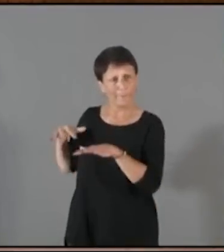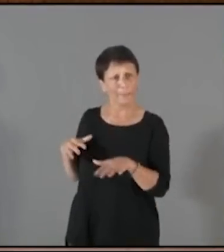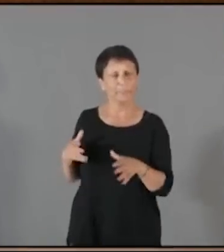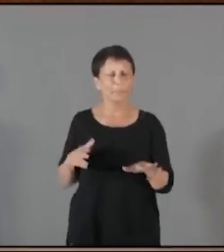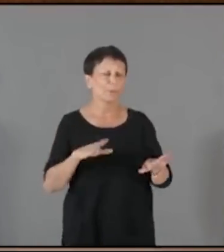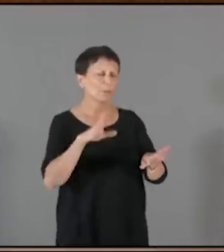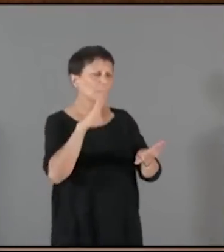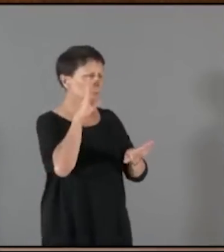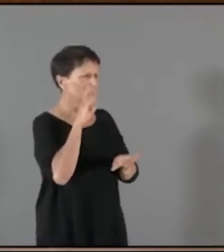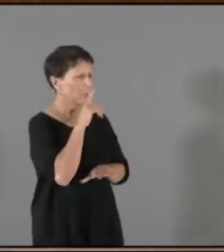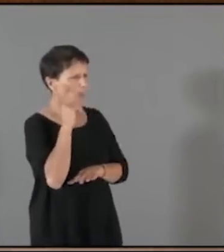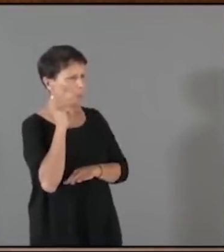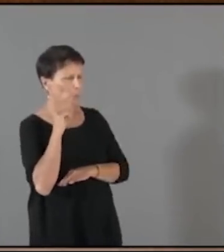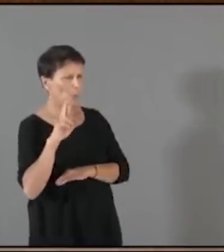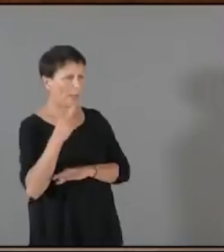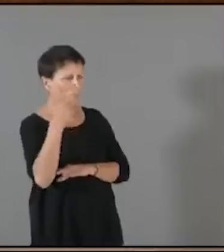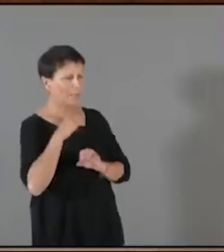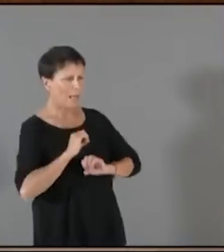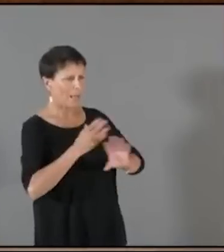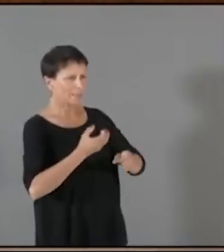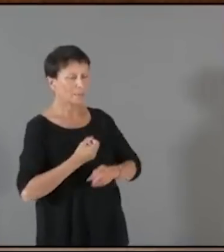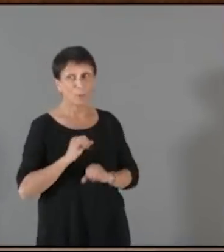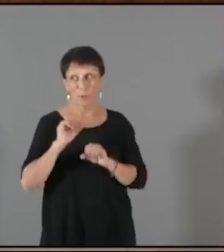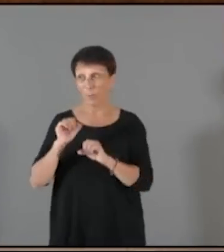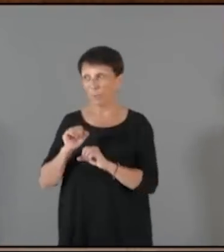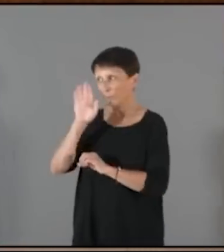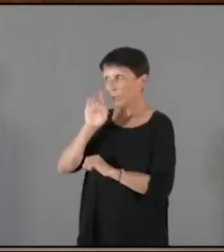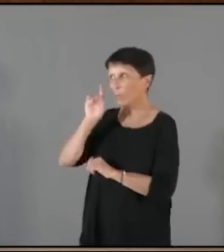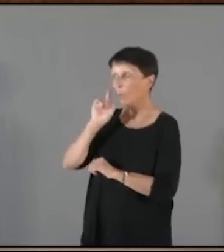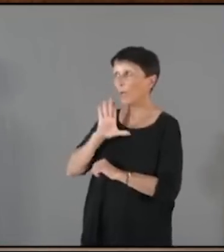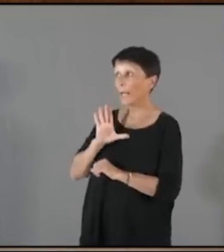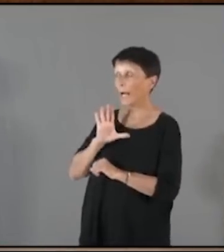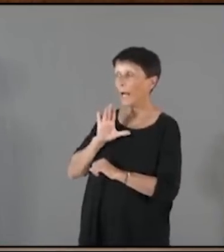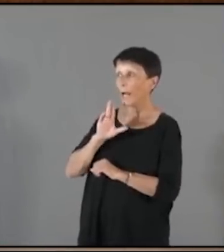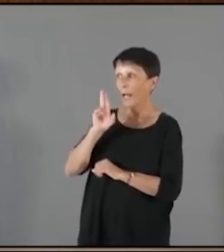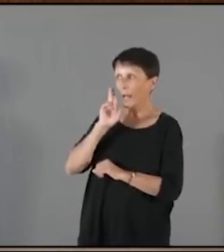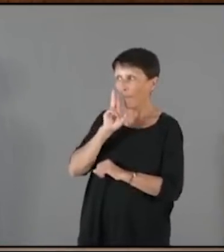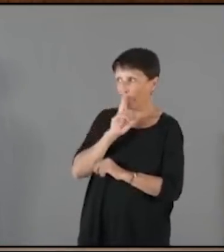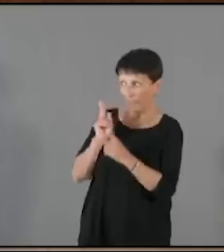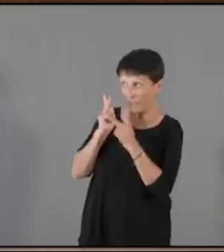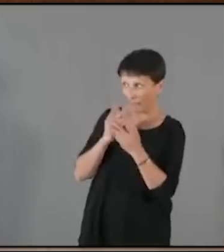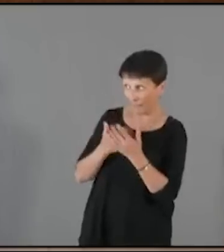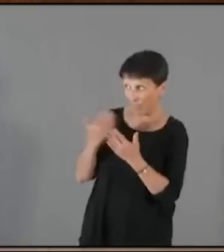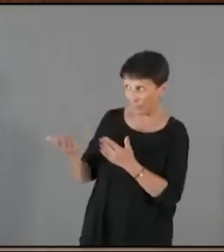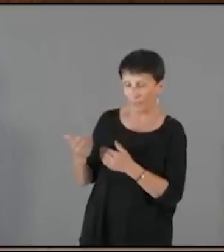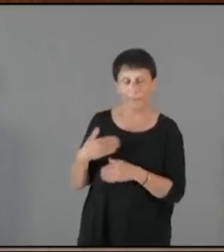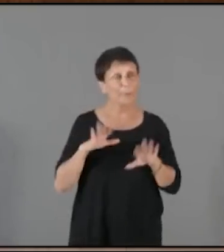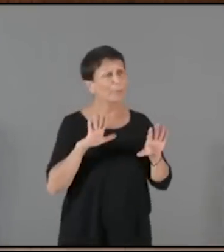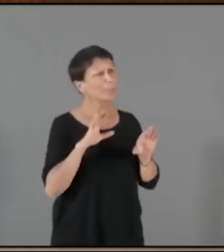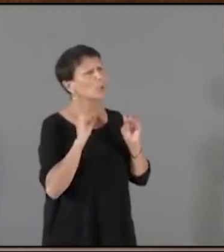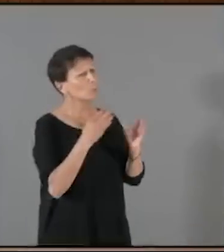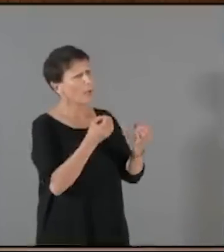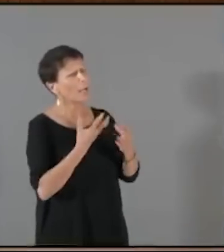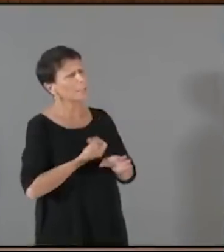preuve de mansuétude. C'est sans doute la venue du pape qui vous a motivé davantage. Mais vous me l'accordez assez souvent et je vous en remercie à chaque